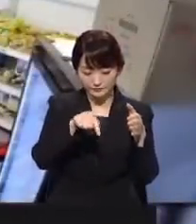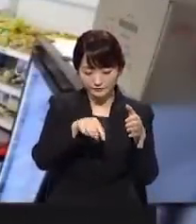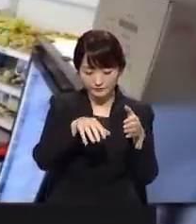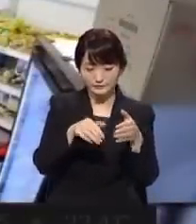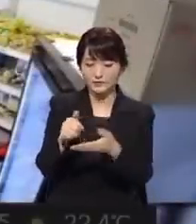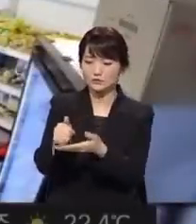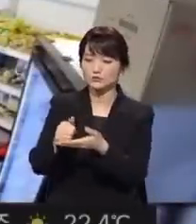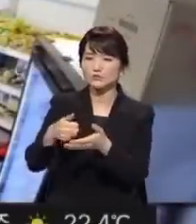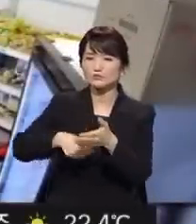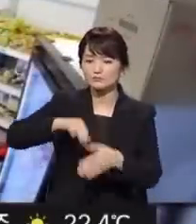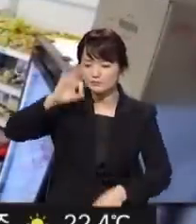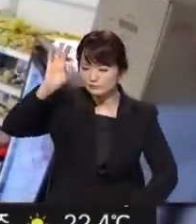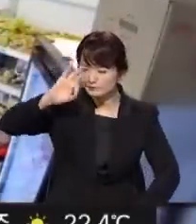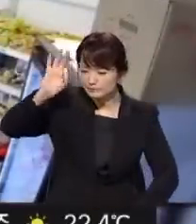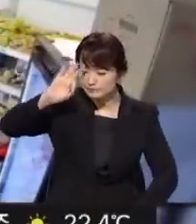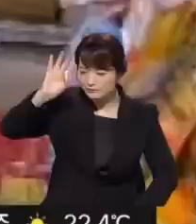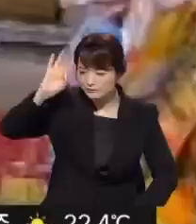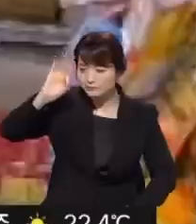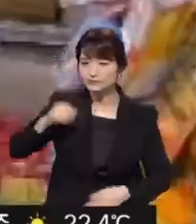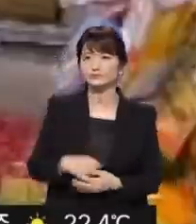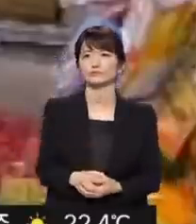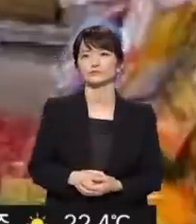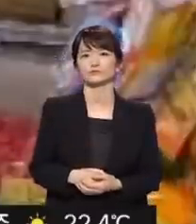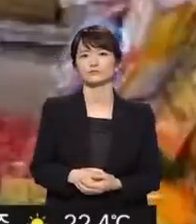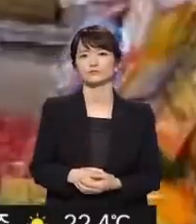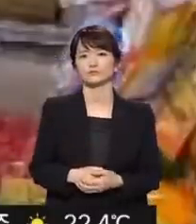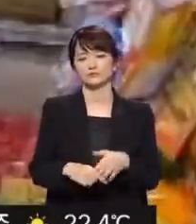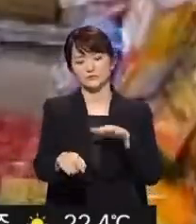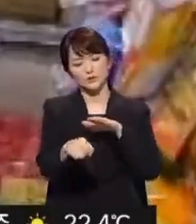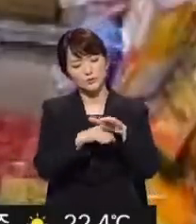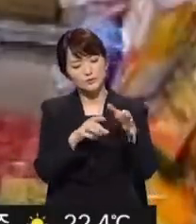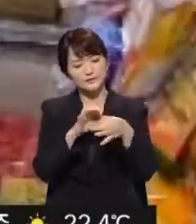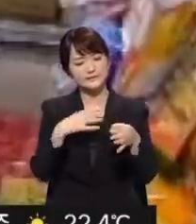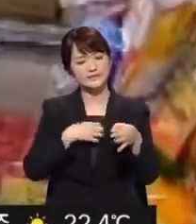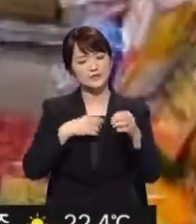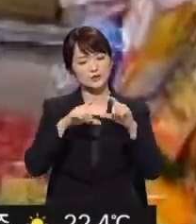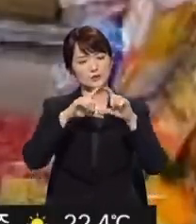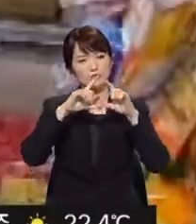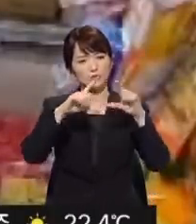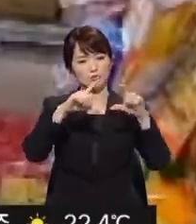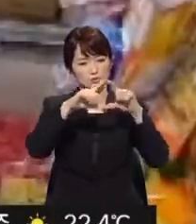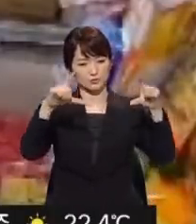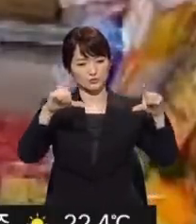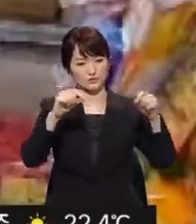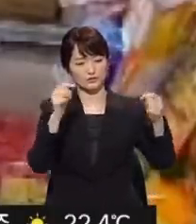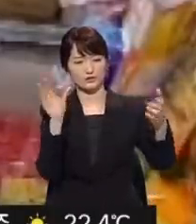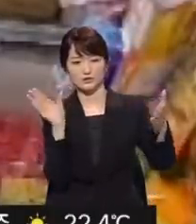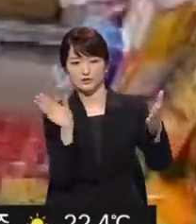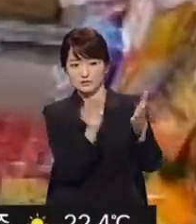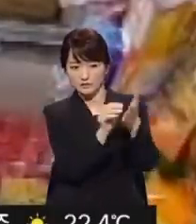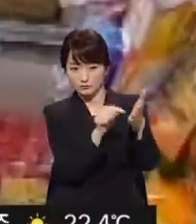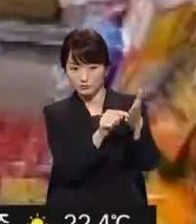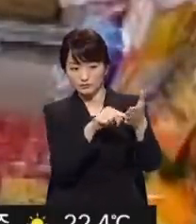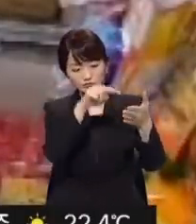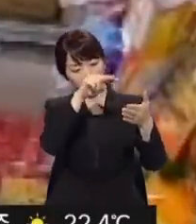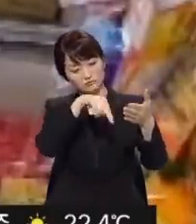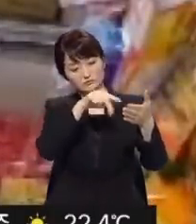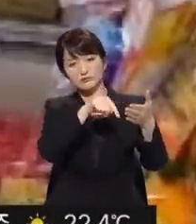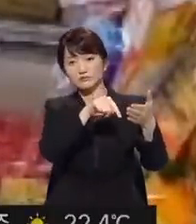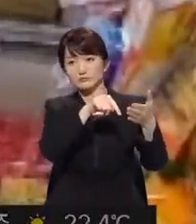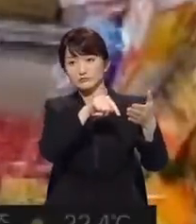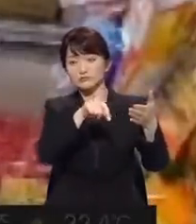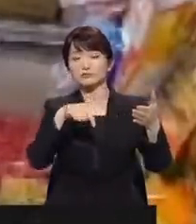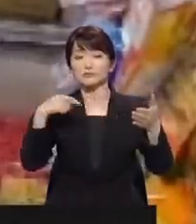물건을 찾던 중에 아하, 절도 관련 경고장을 딱 저렇게 봅니다. 손님이 한참 읽어보고 있죠.